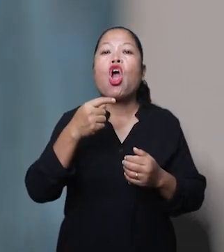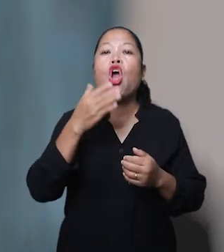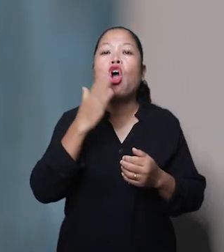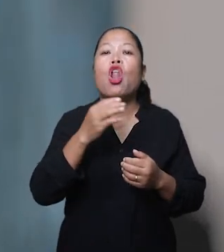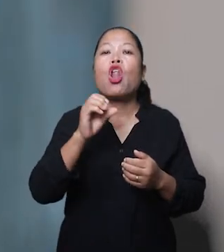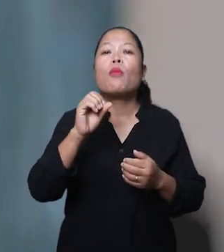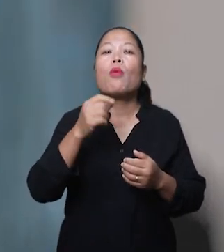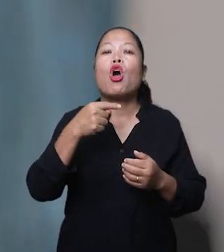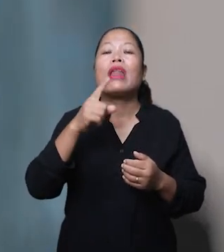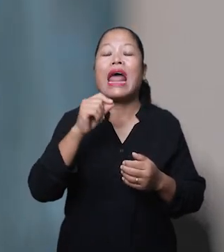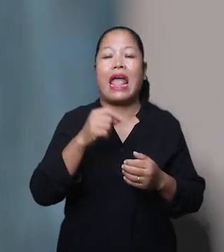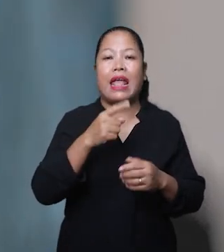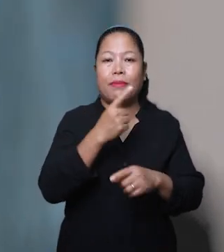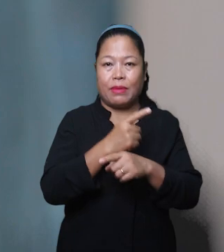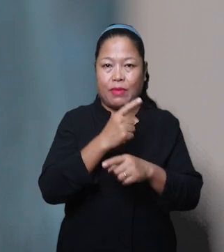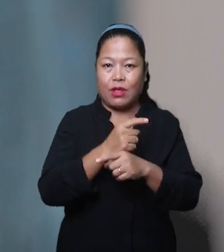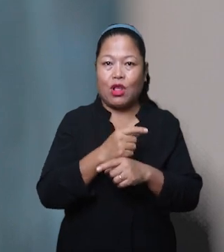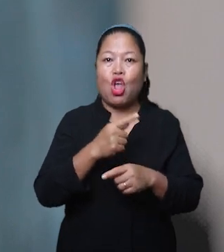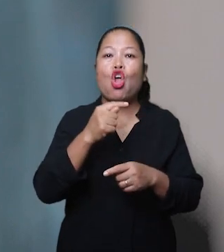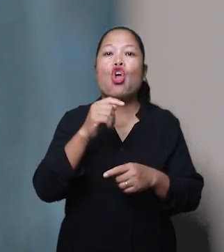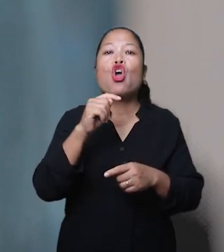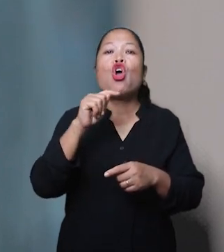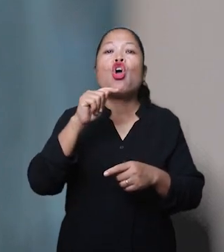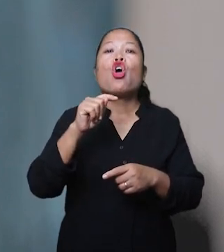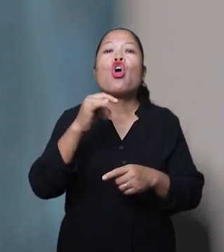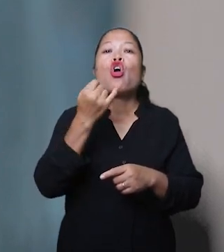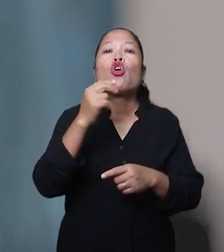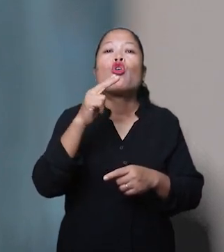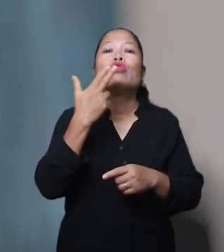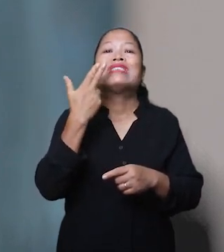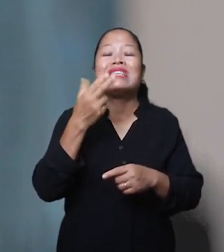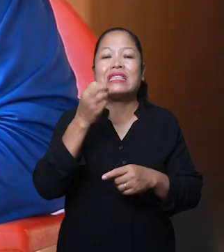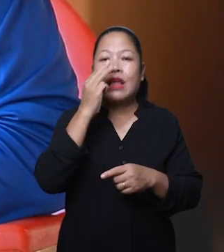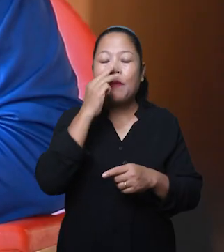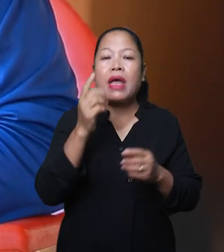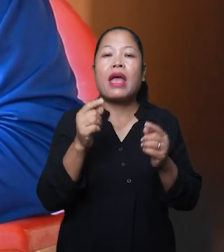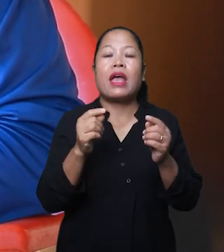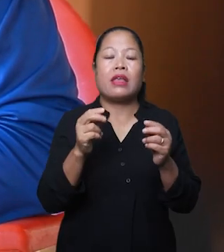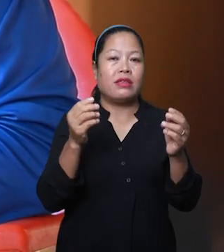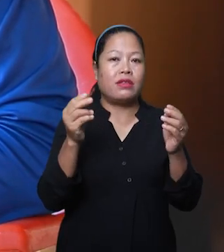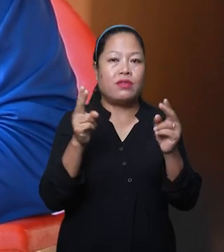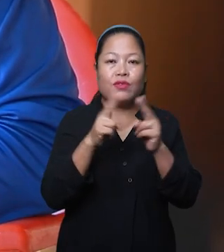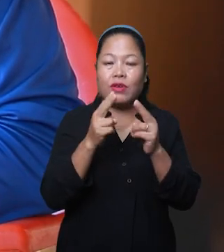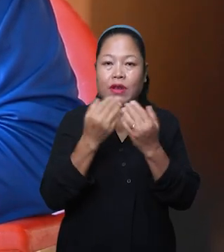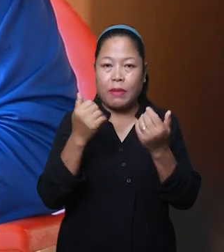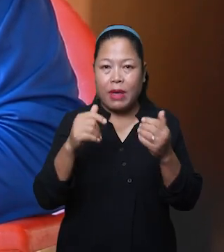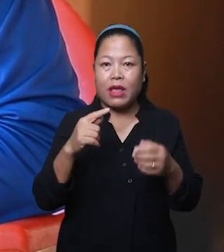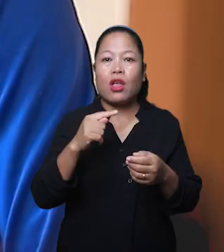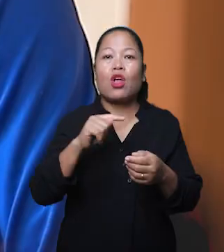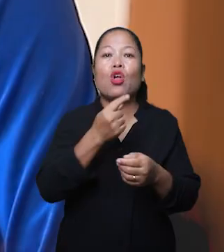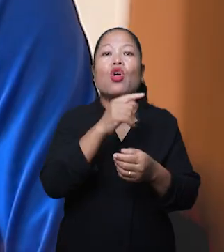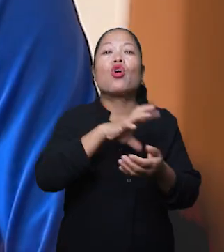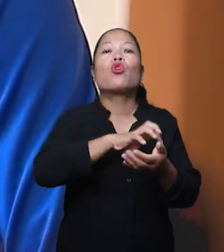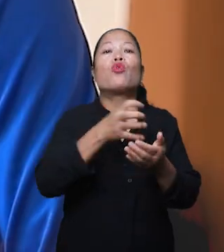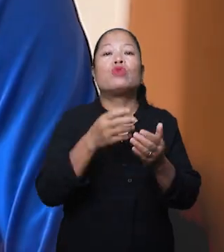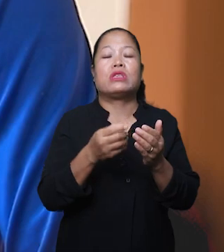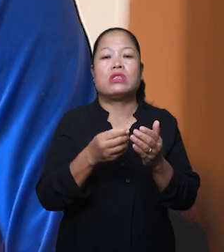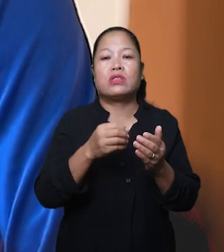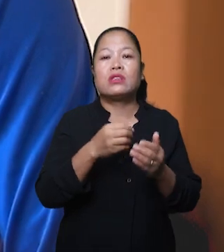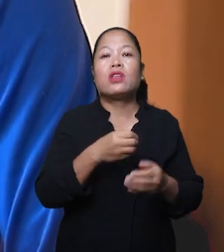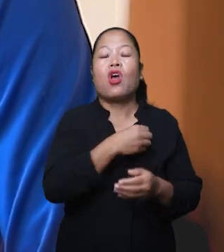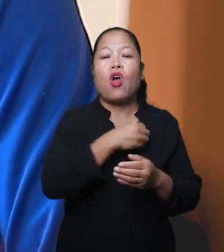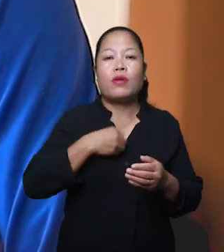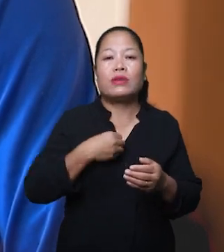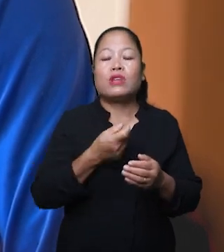कल्पना म्यामको सहायताले कोशिशमा जोडिन पाए कोशिशमा जोडिसकेपछि परामर्श सँगसँगै कालागाउँ अस्पतालबाट औषधि सेवन गरे औषधि